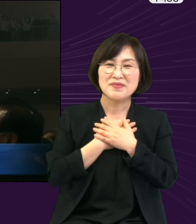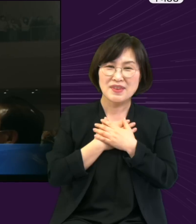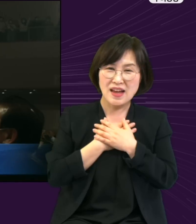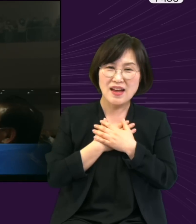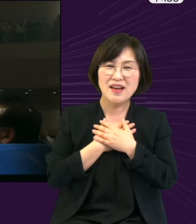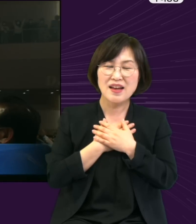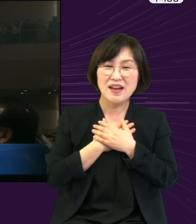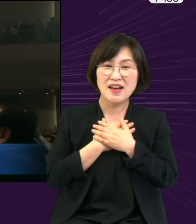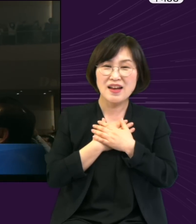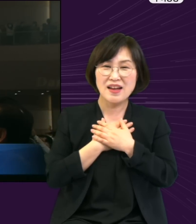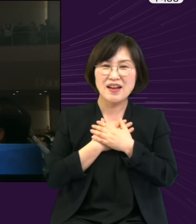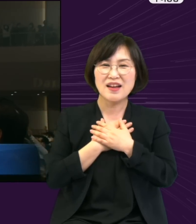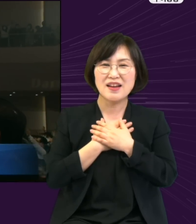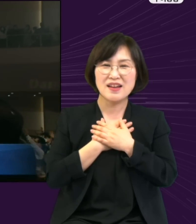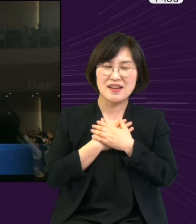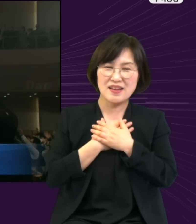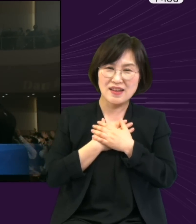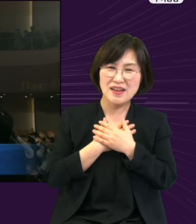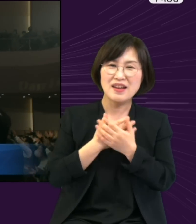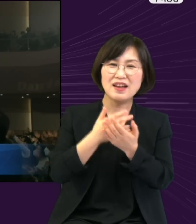나